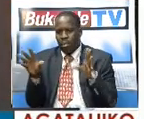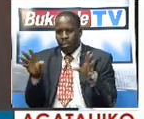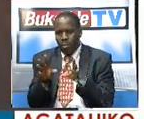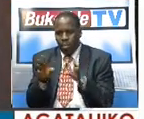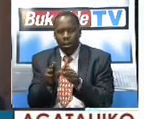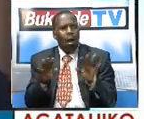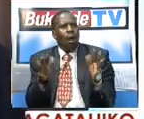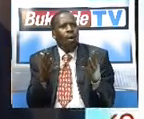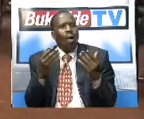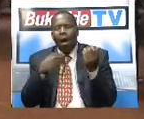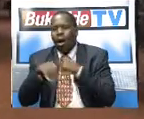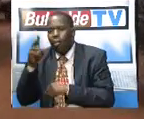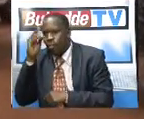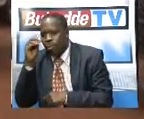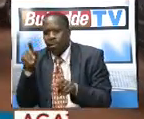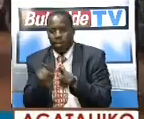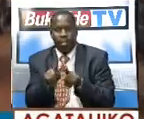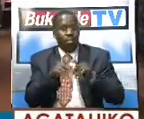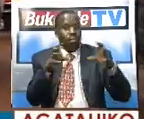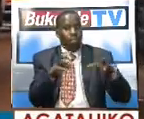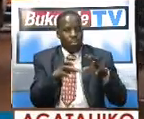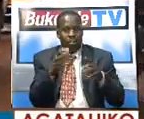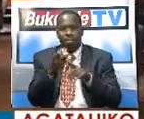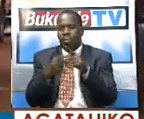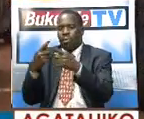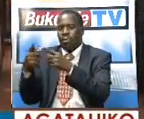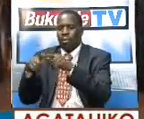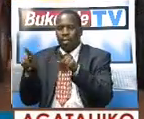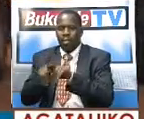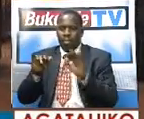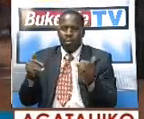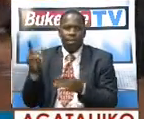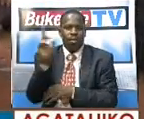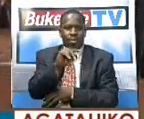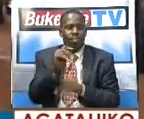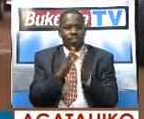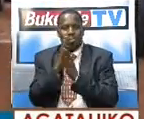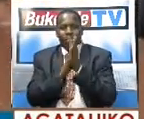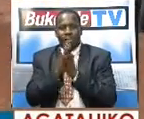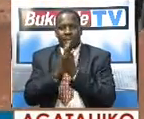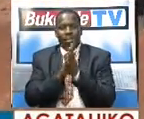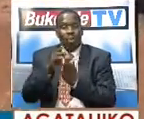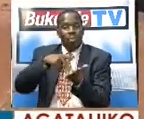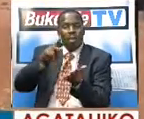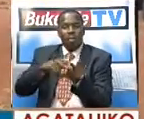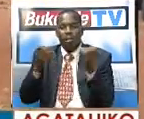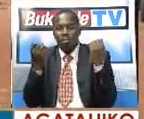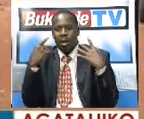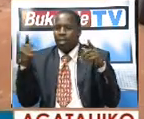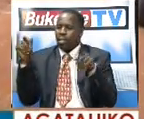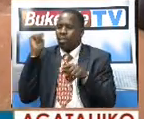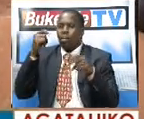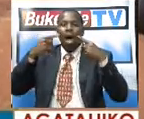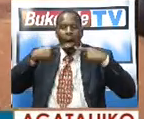beebuuza ekikibaddewo. Bye bibiina eby'enjawulo bitandise okwesowolayo nga byegwanyiza okugula bbaasi za Pioneer ezaalangiddwa nga